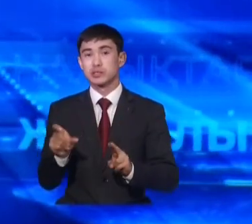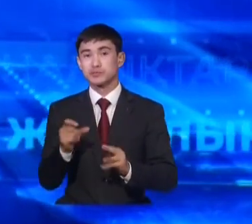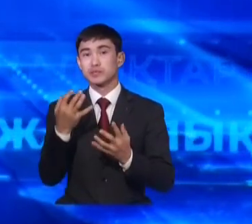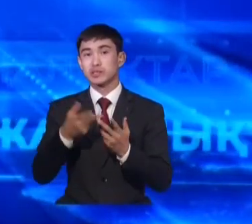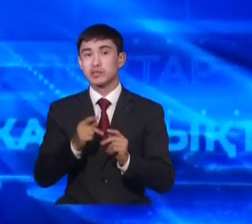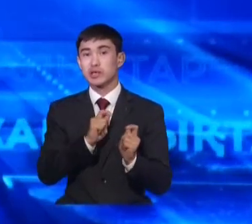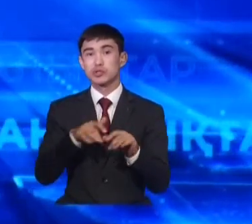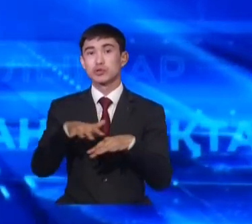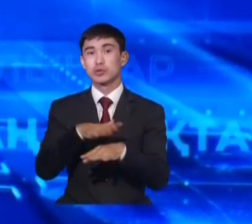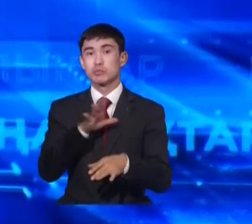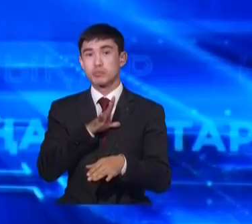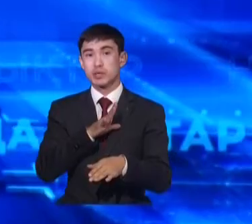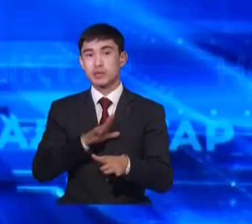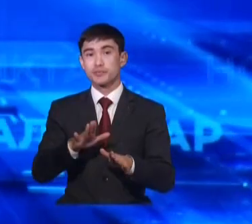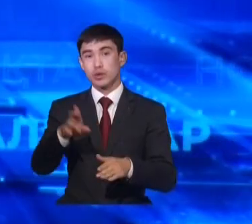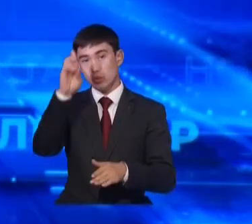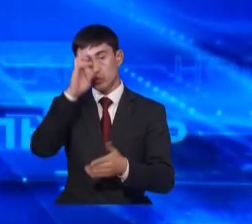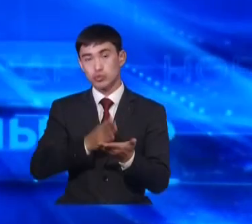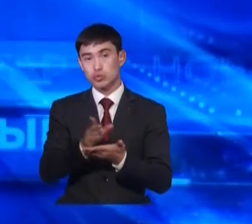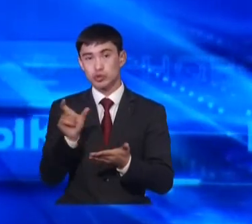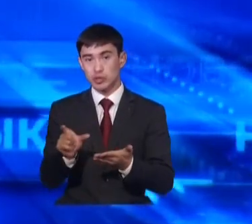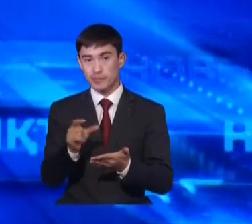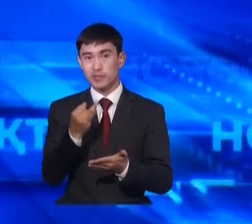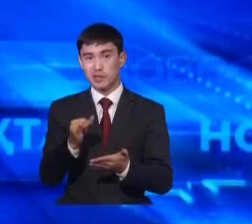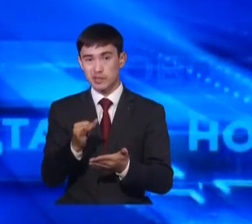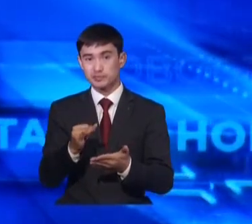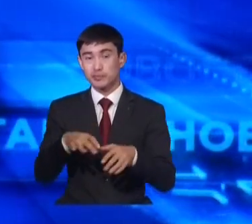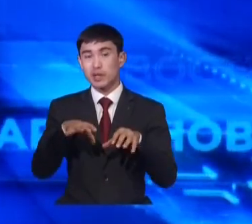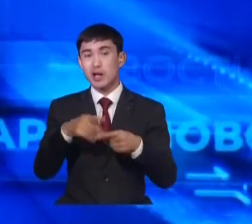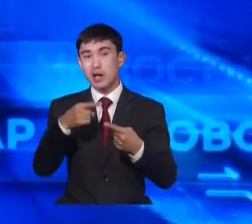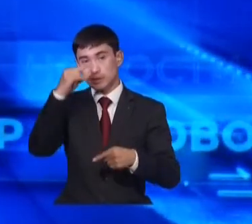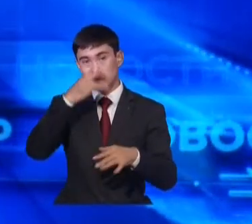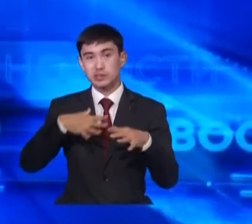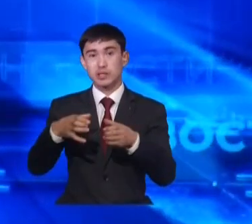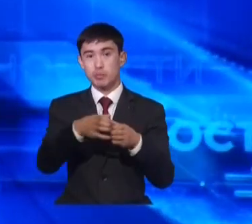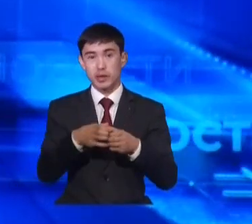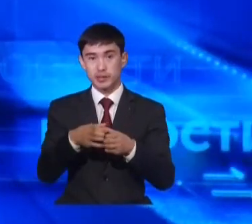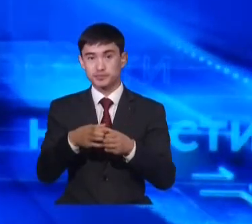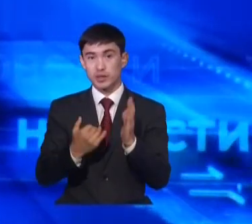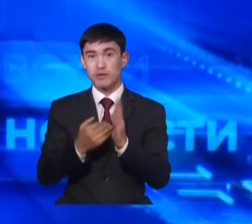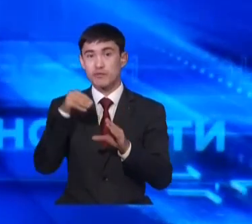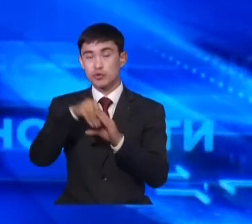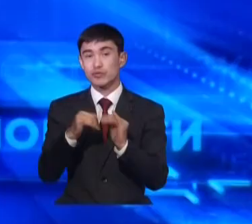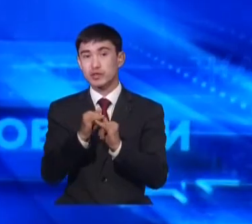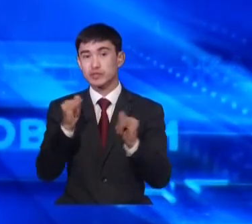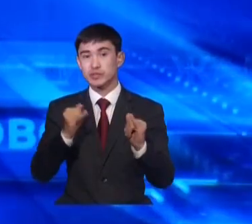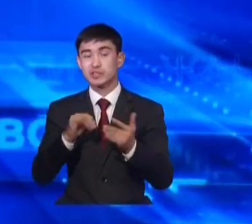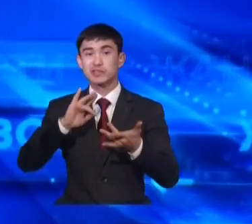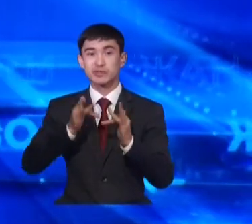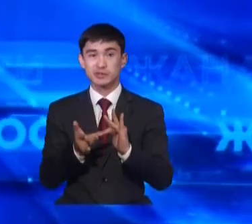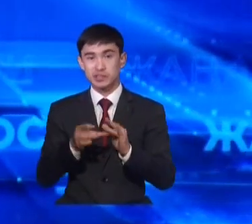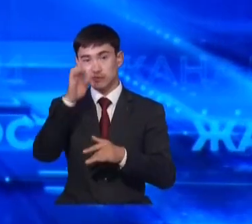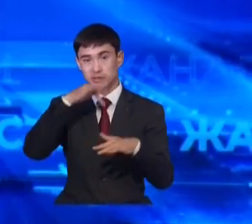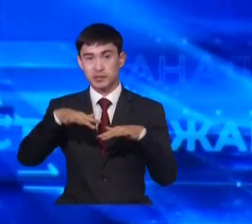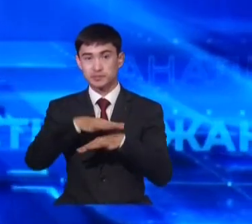специалистов. Среди награжденных были не только государственные служащие, но и представители казахстанских компаний, внесших вклад в развитие